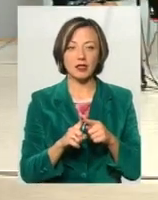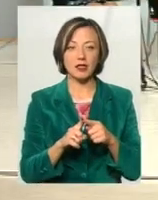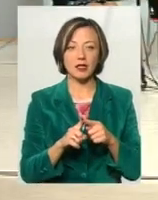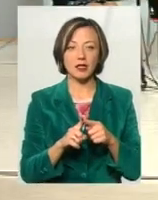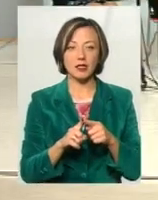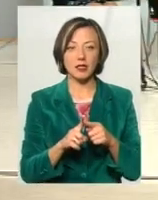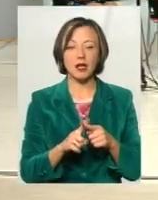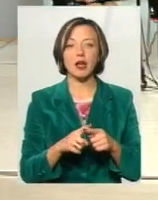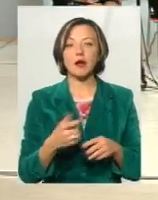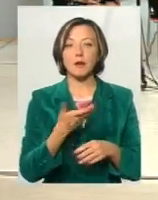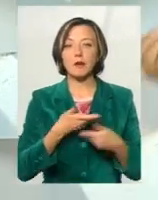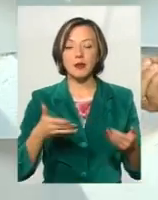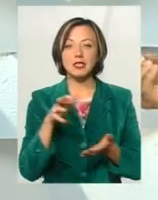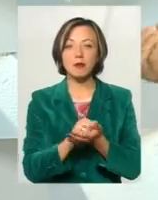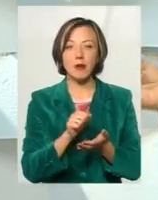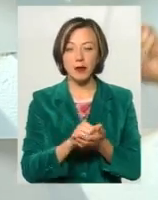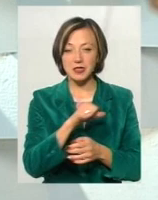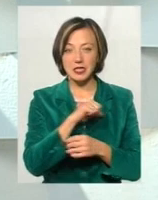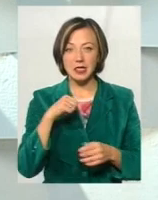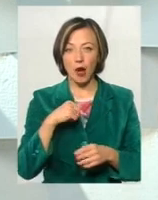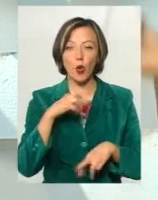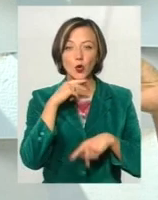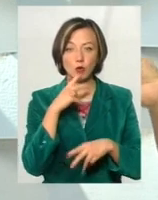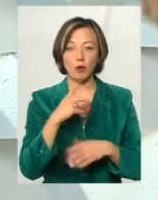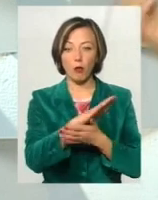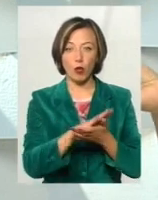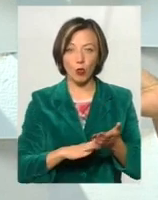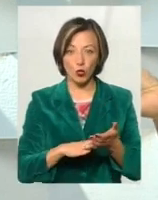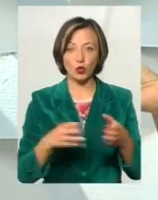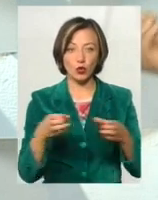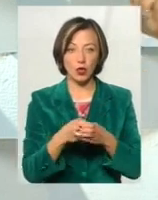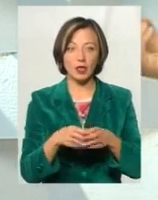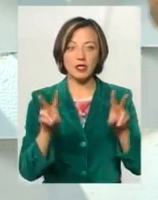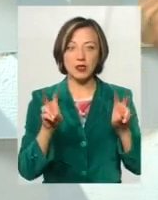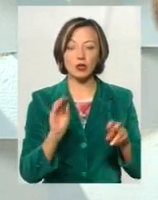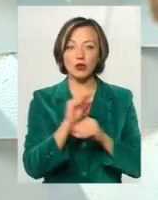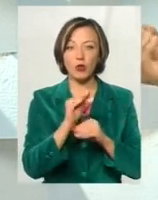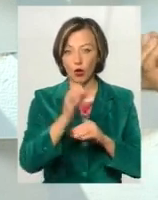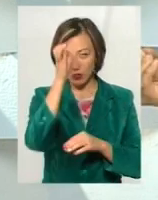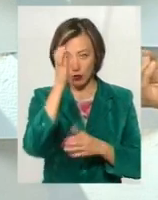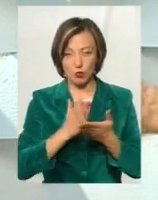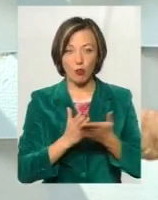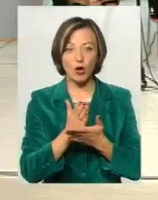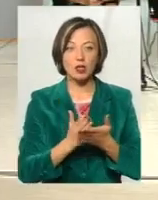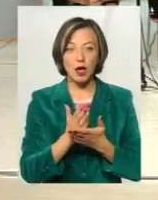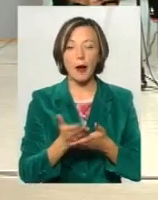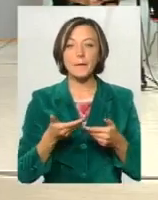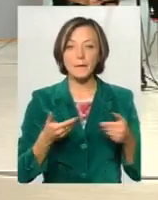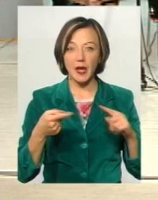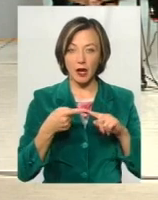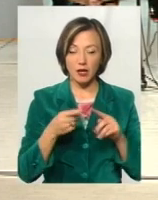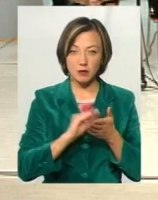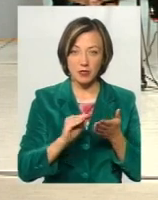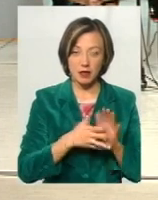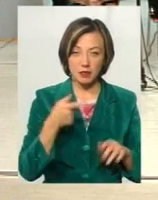може розширити матеріал. Саме настоящим. Тому що ми продльонку називаємо додаткову освітню послугу. Ми раз